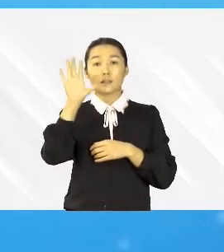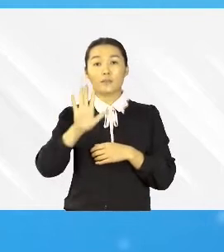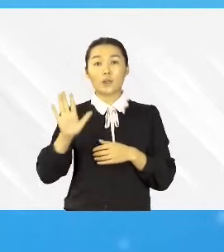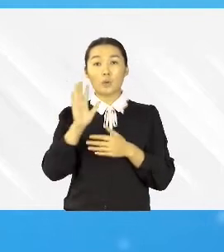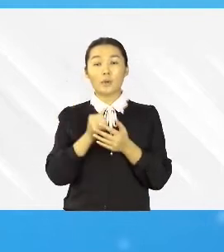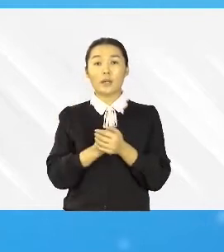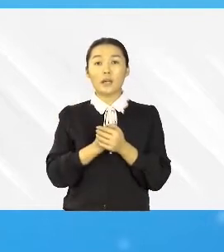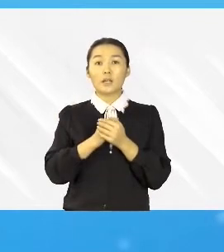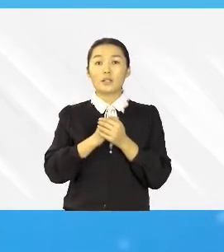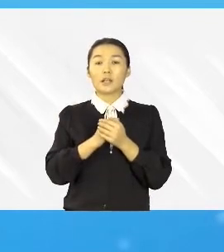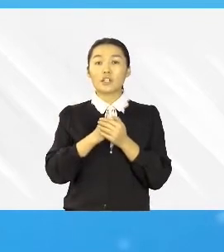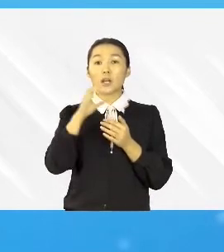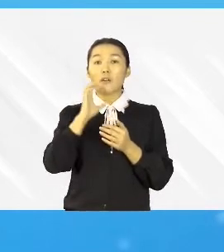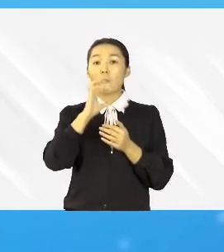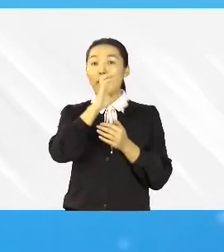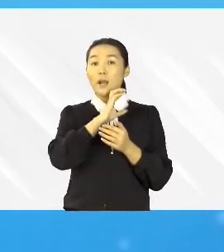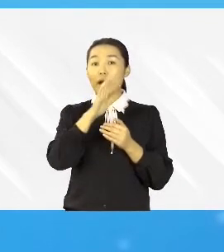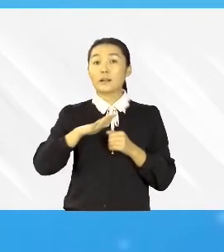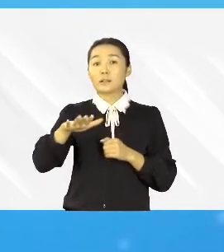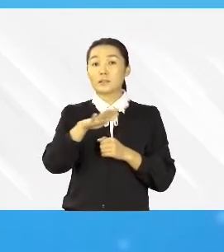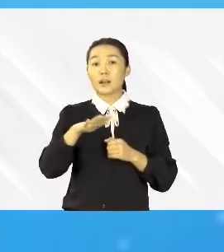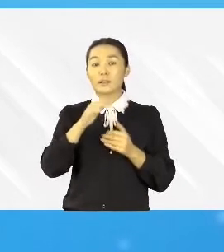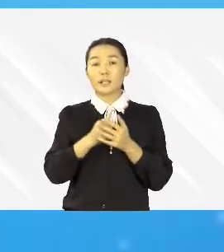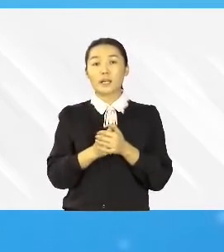пустынях насекомые смогли адаптироваться к жизни.